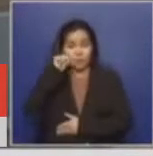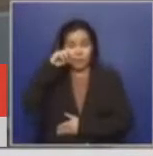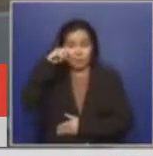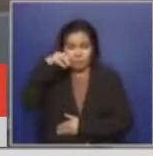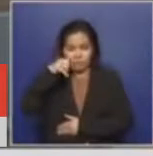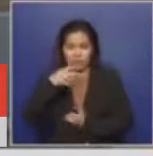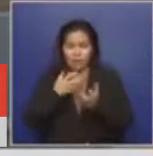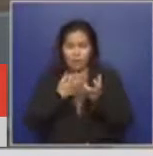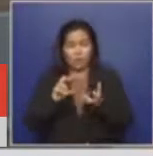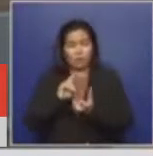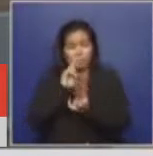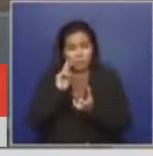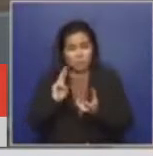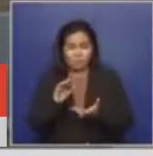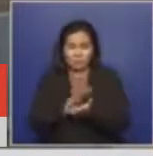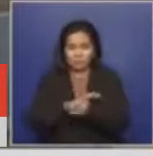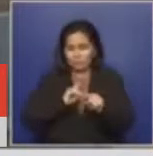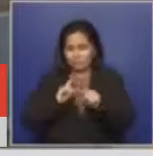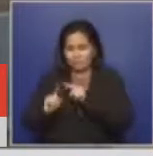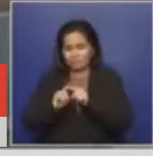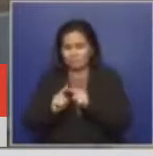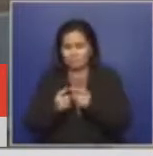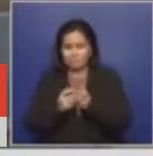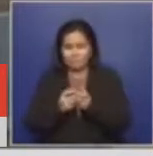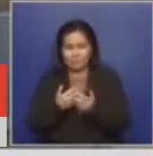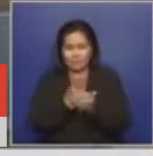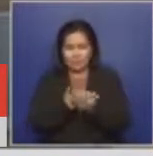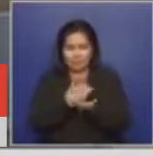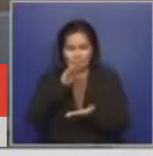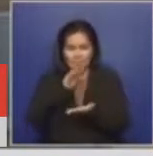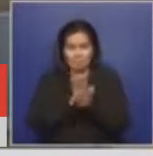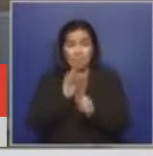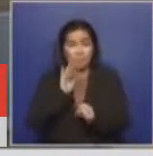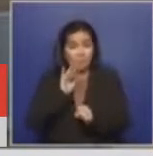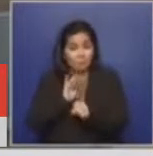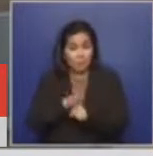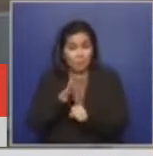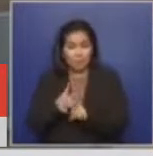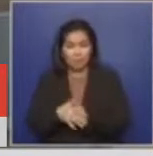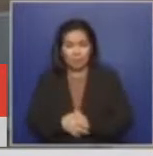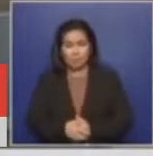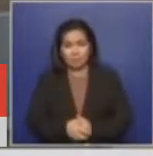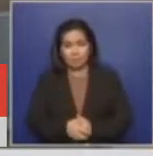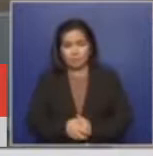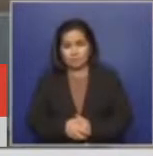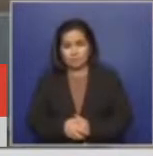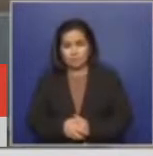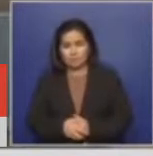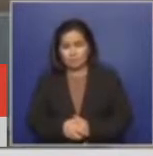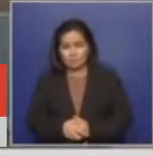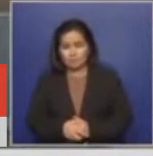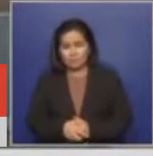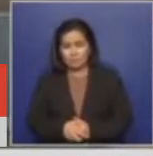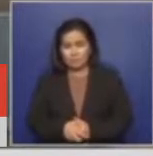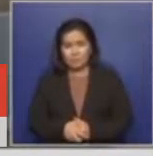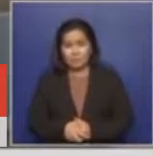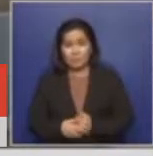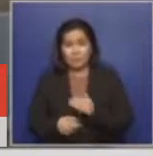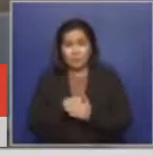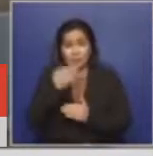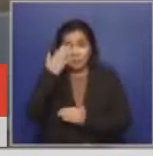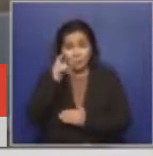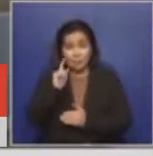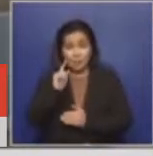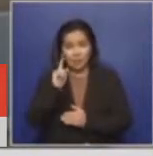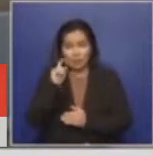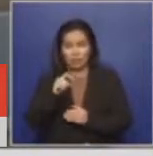สดุไม่พอหรอกครับทำไมเขาต้องไปวิ่งนะครับรณรงค์ทำไมต้อง